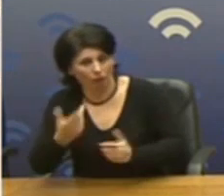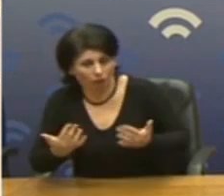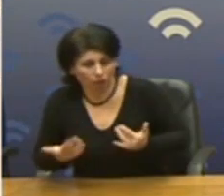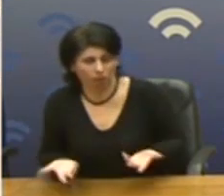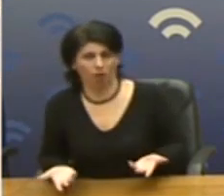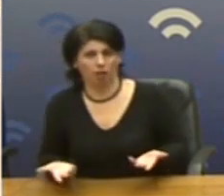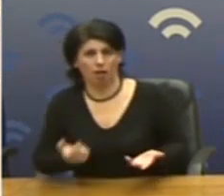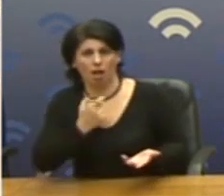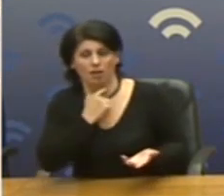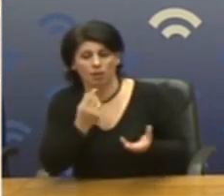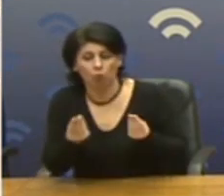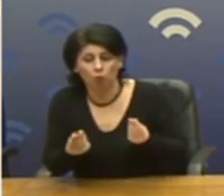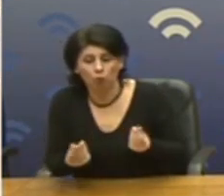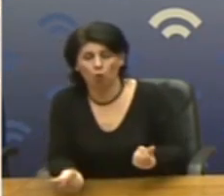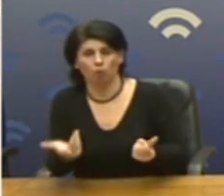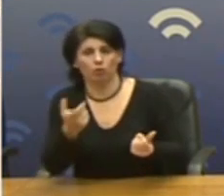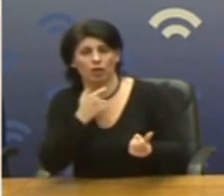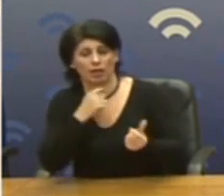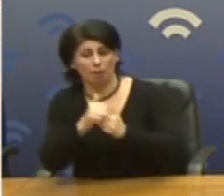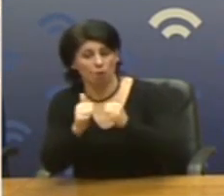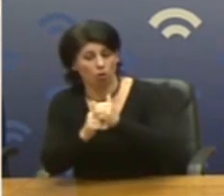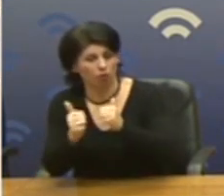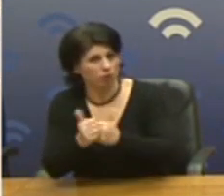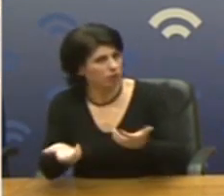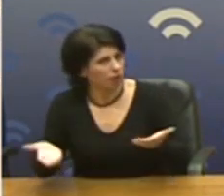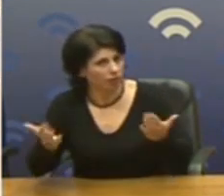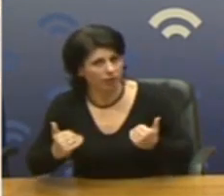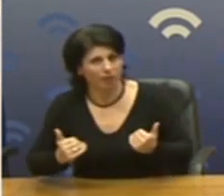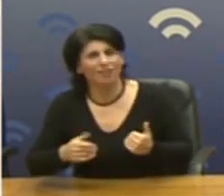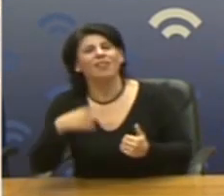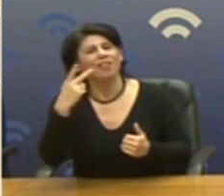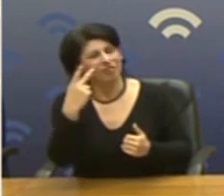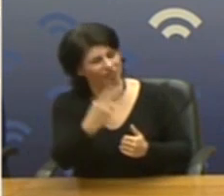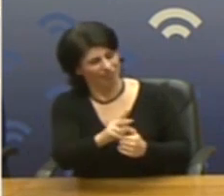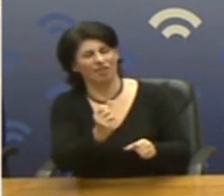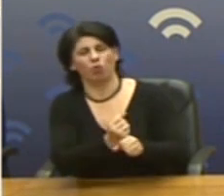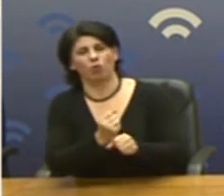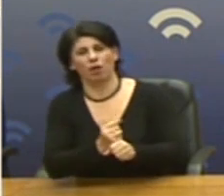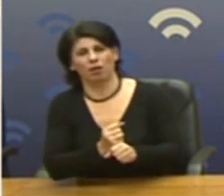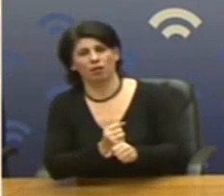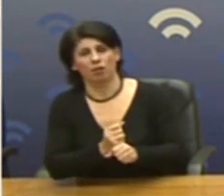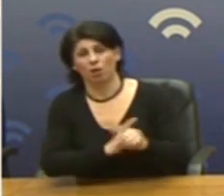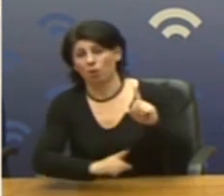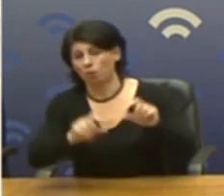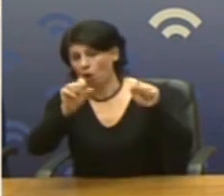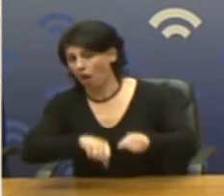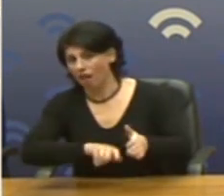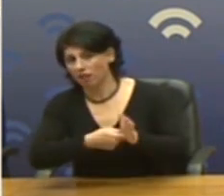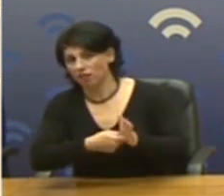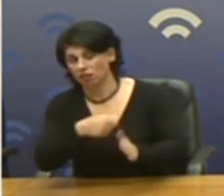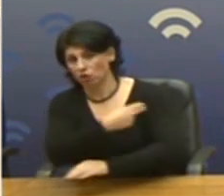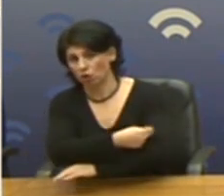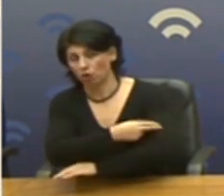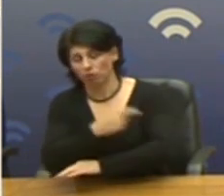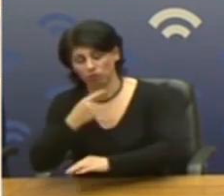τα αναγκαία μέσα, τις αναγκαίες υποδομές, είναι δικό σας έργο. Ποιος έκλεισε τα νοσοκομεία? Η